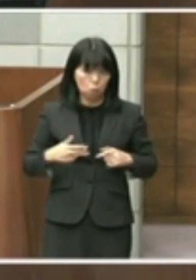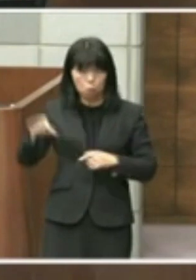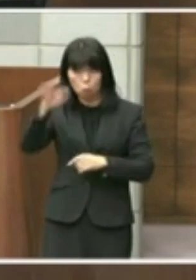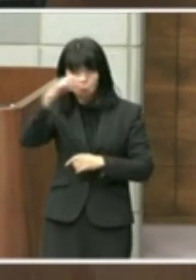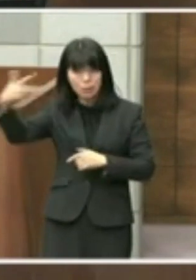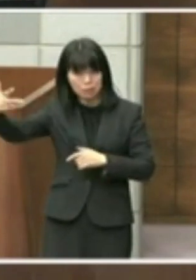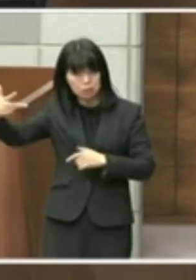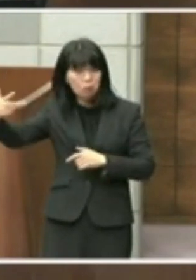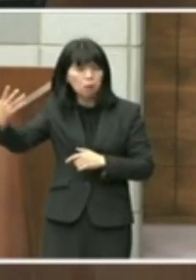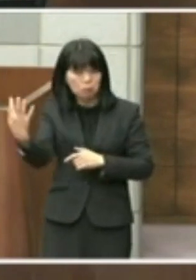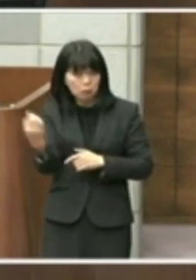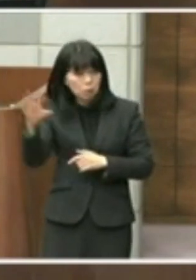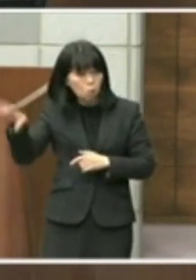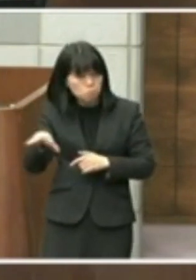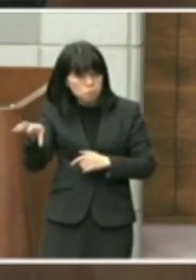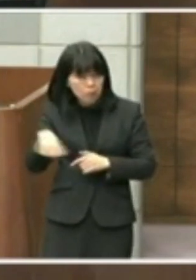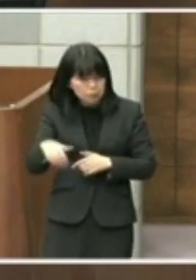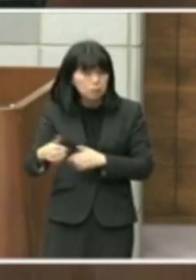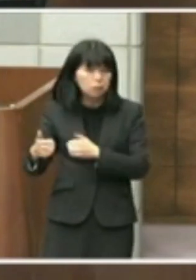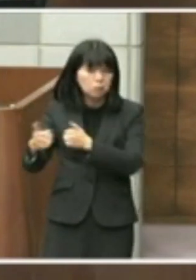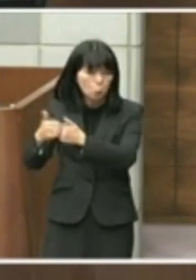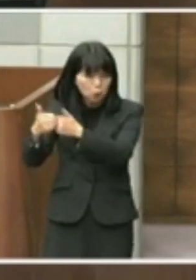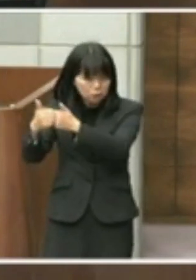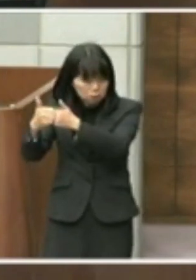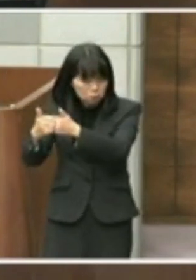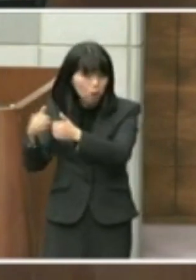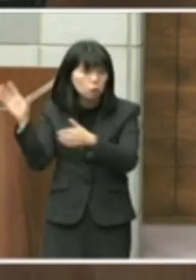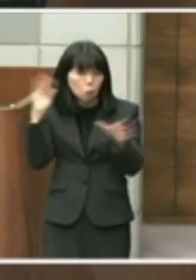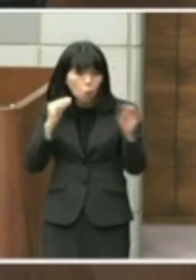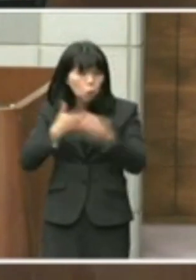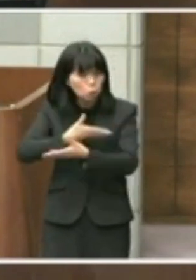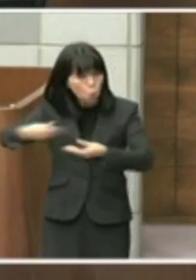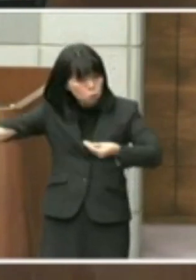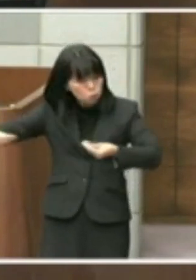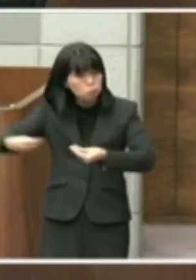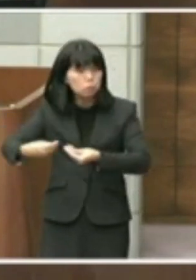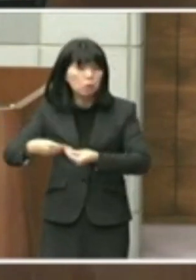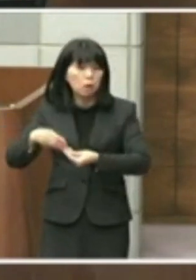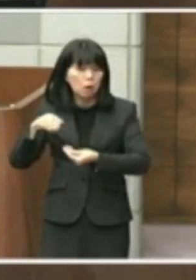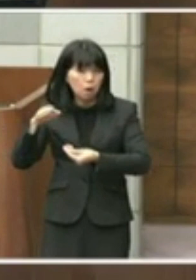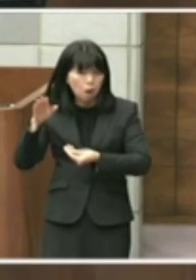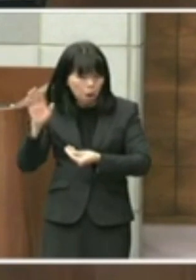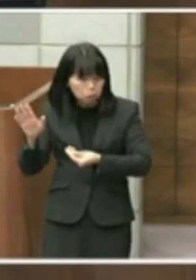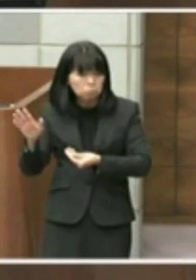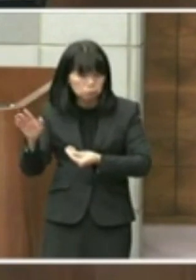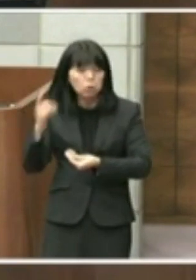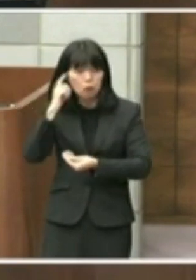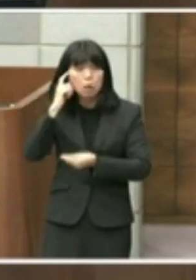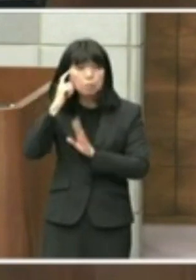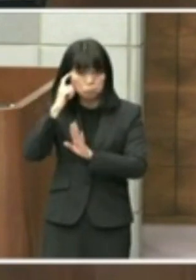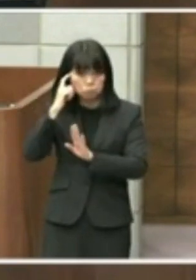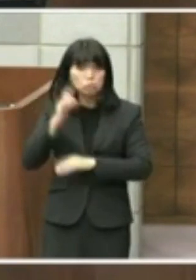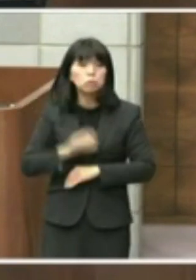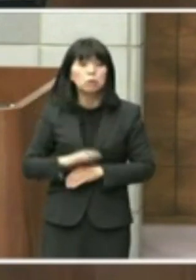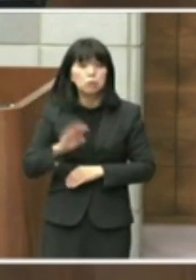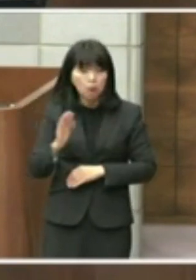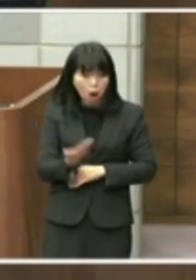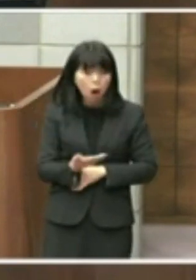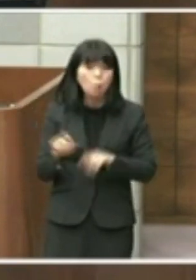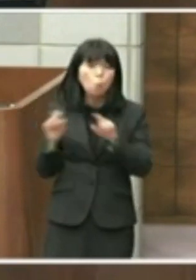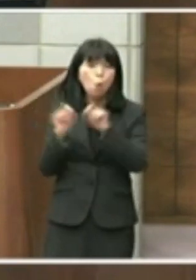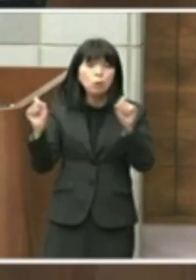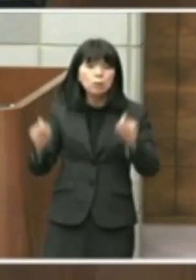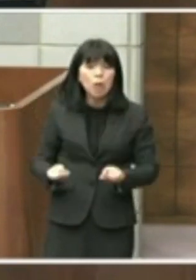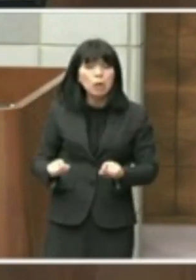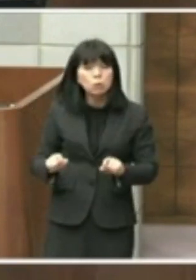戸市とで繰り返し協議あるいは情報共有が行われているものと考えますが問題が